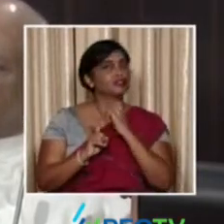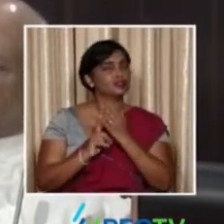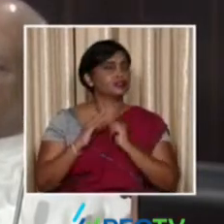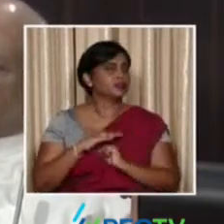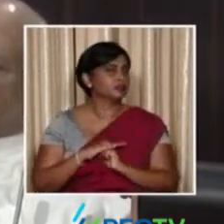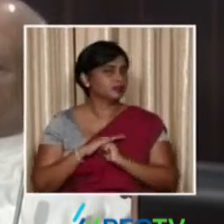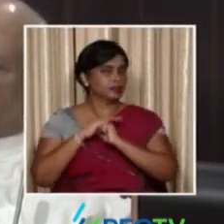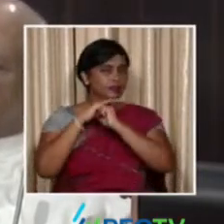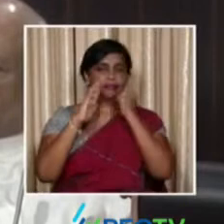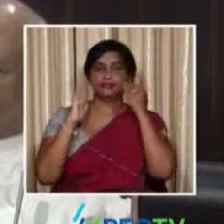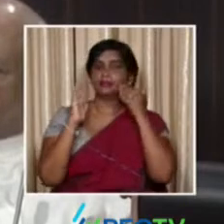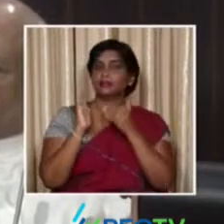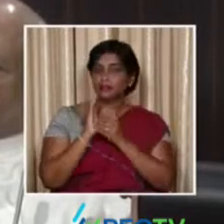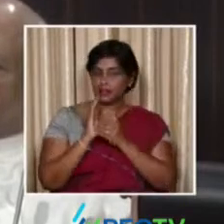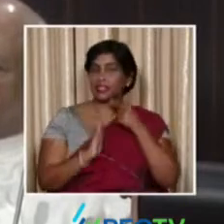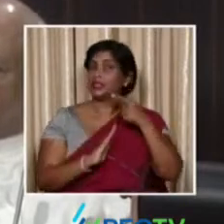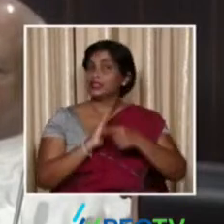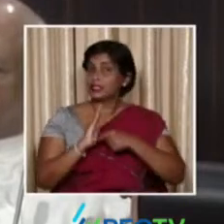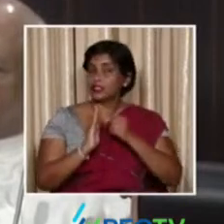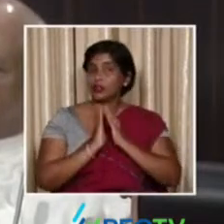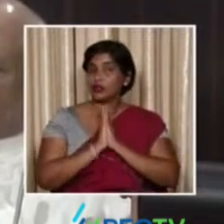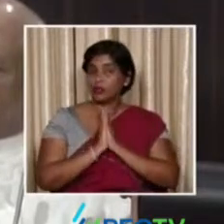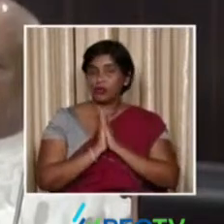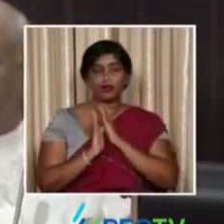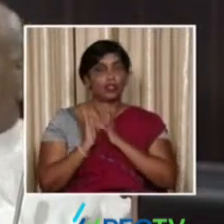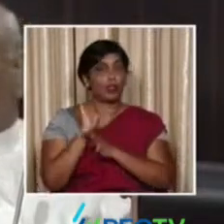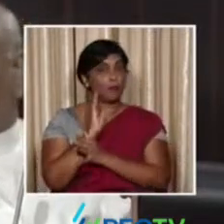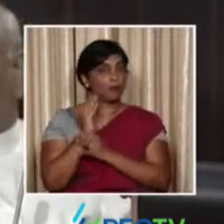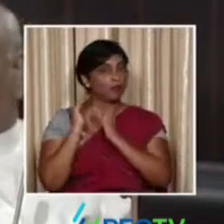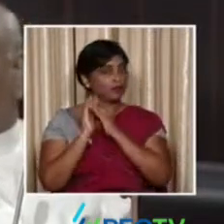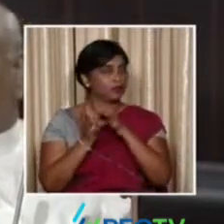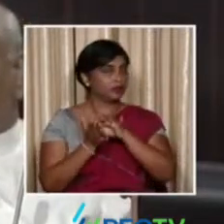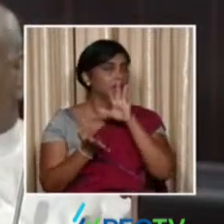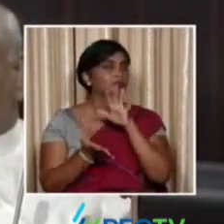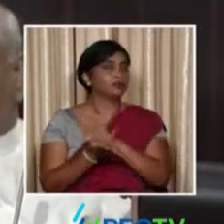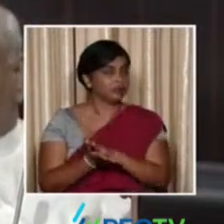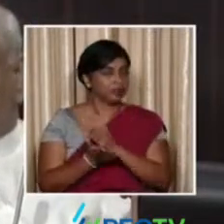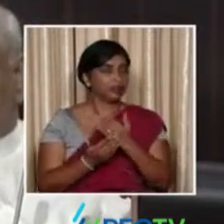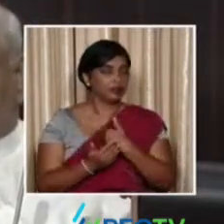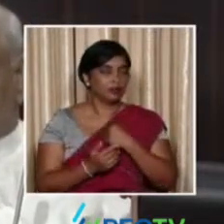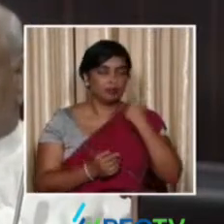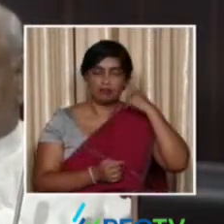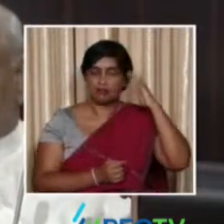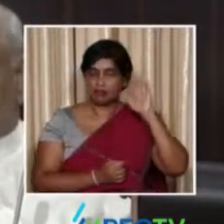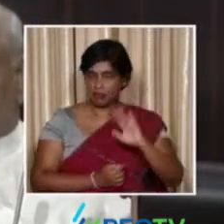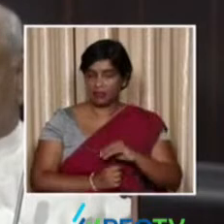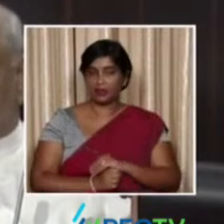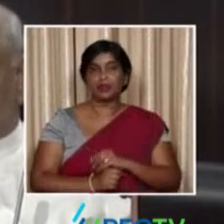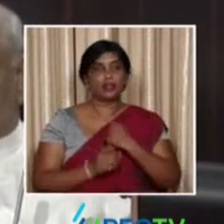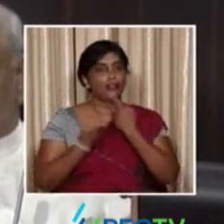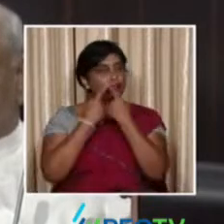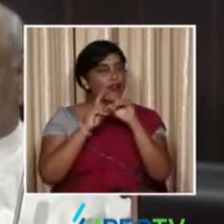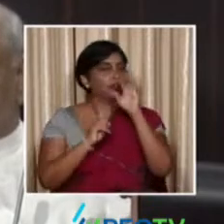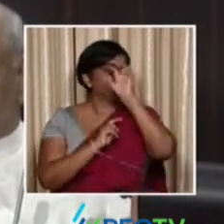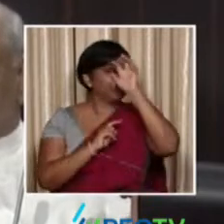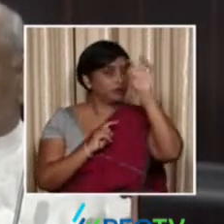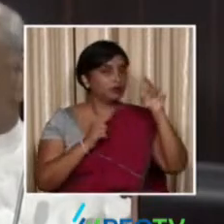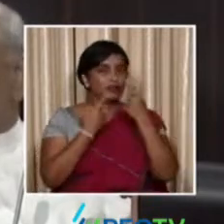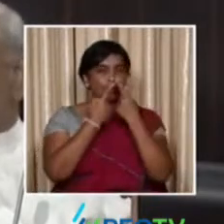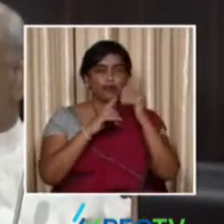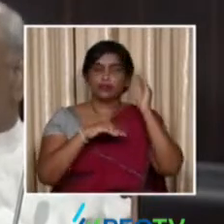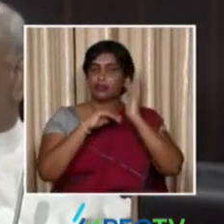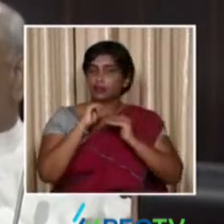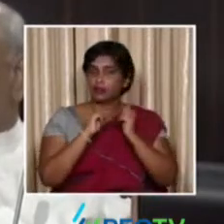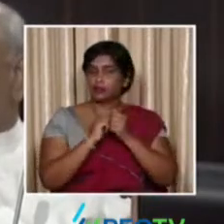ප්‍රවර්ධන කටයුතු සඳහා ශ්‍රී ලංකා බෞද්ධ කෞතුකාගාරයක් ස්ථාපිත කිරීමට මා අපේක්ෂා කරනවා. විවිධ රටවල විවිධ